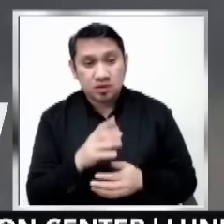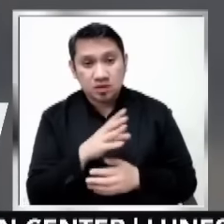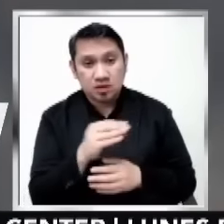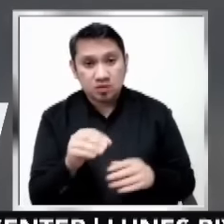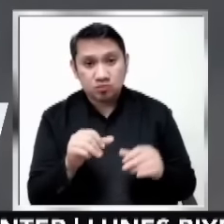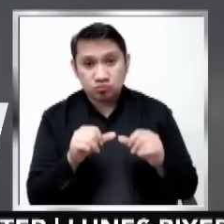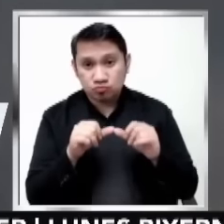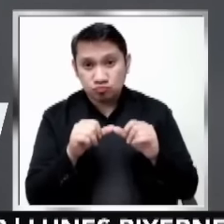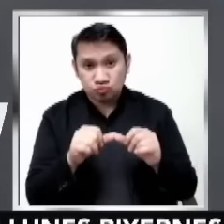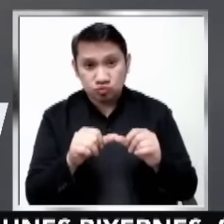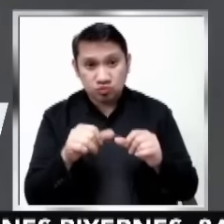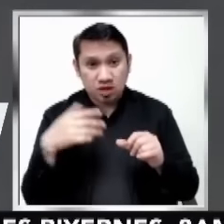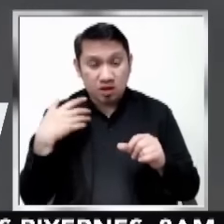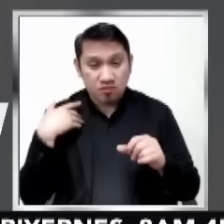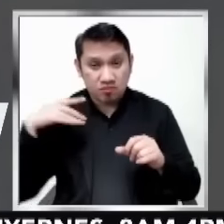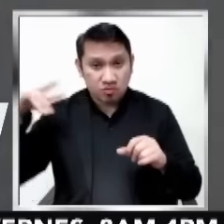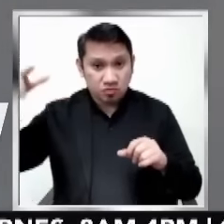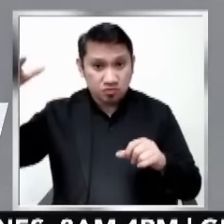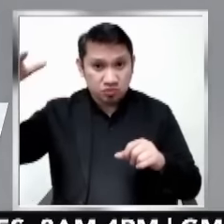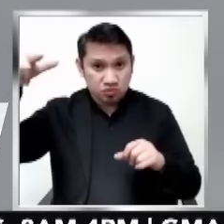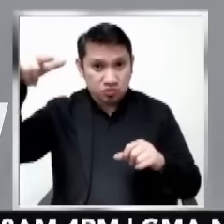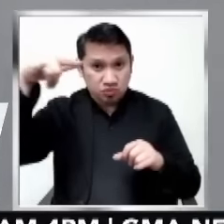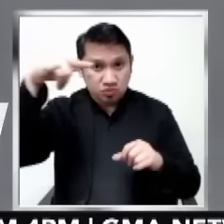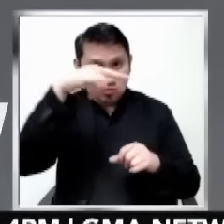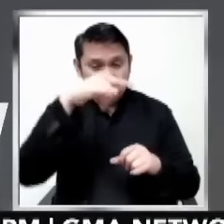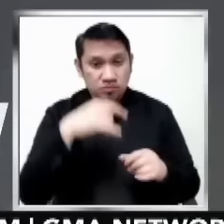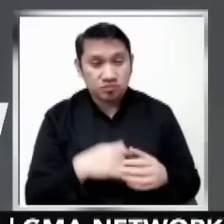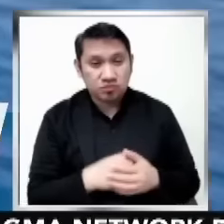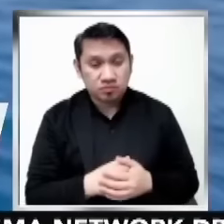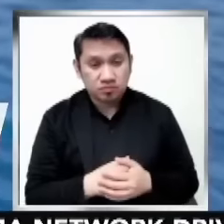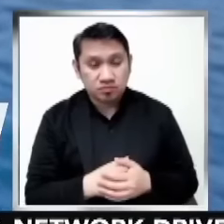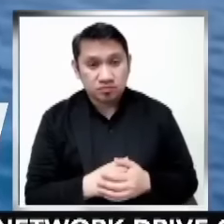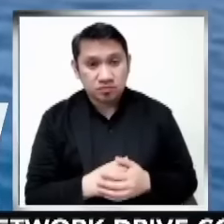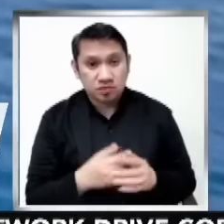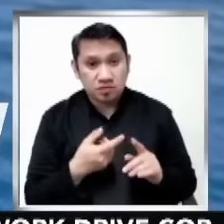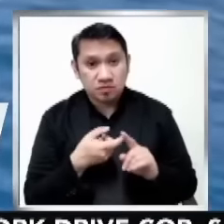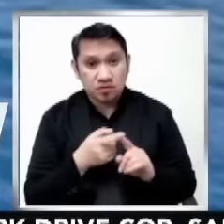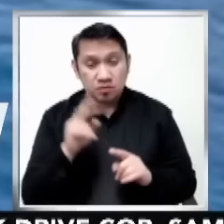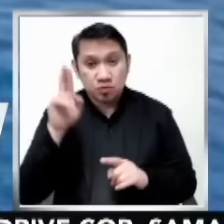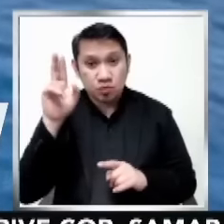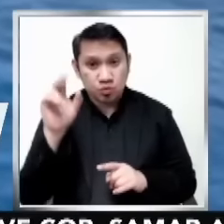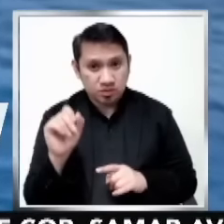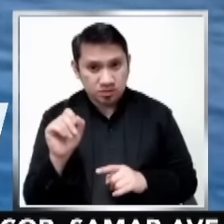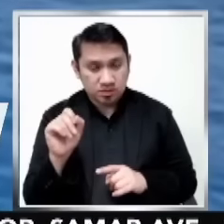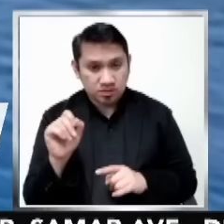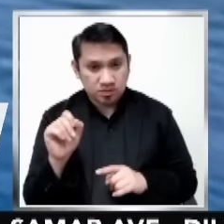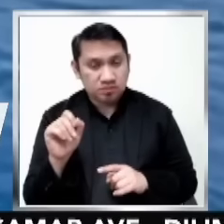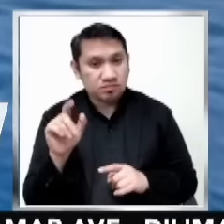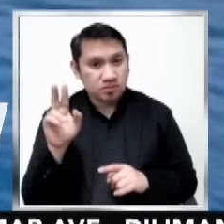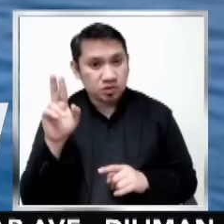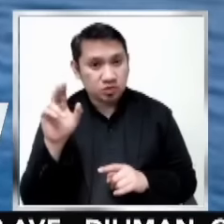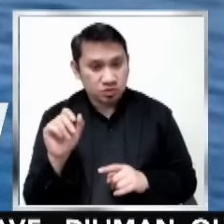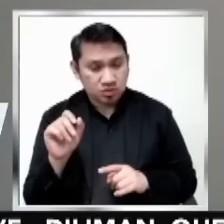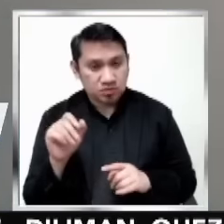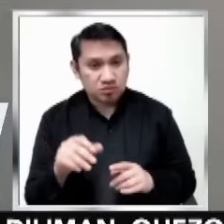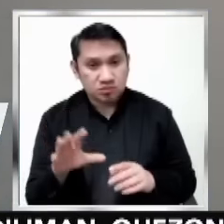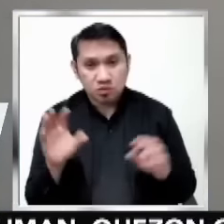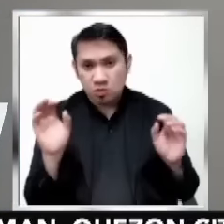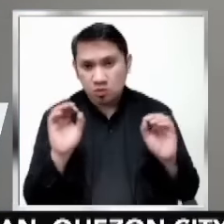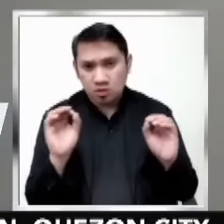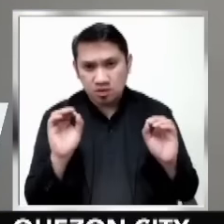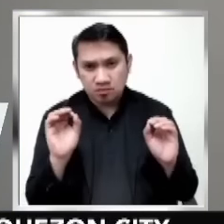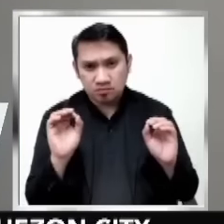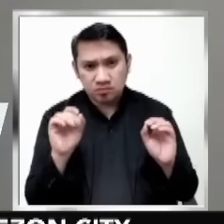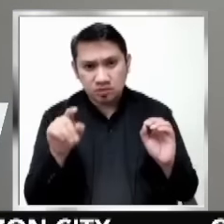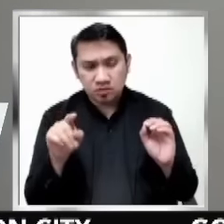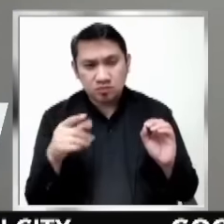sa himpapawid ng P-8 Orion aircraft ng US Navy. At habang nangyayari ang lahat na ito, walang tigil ang palitan